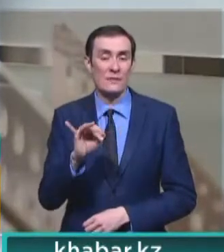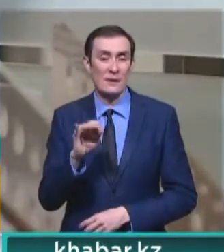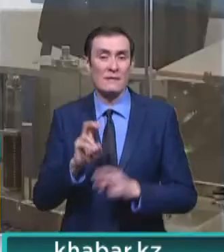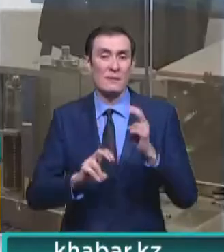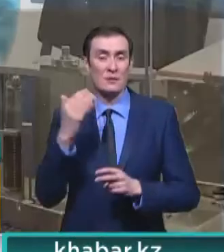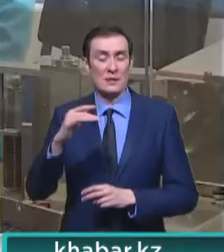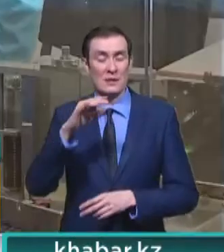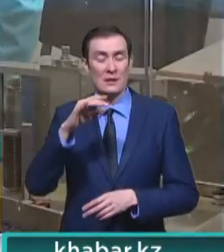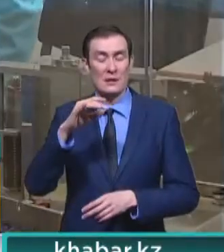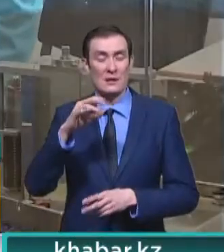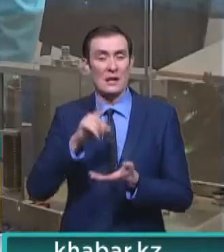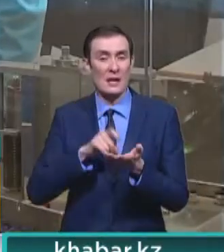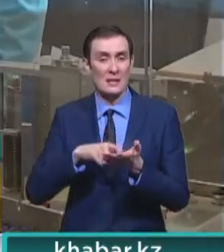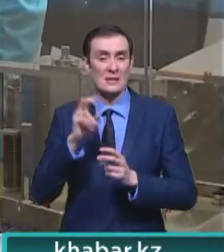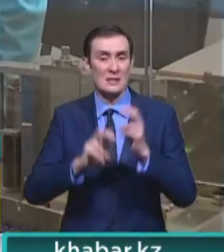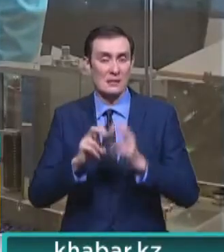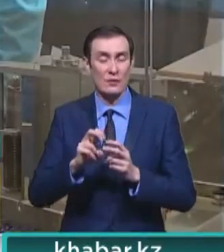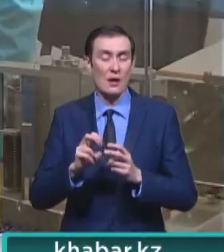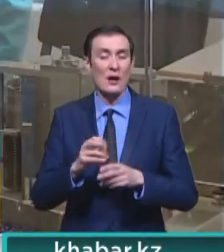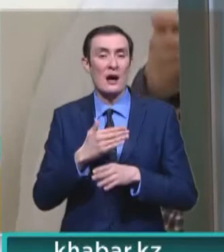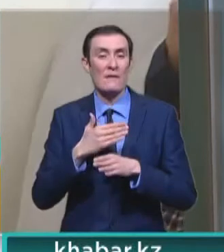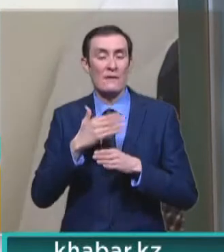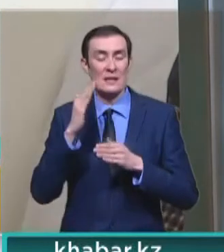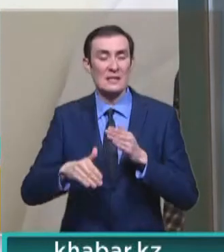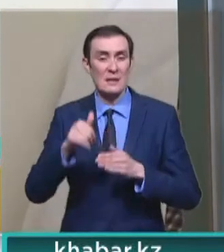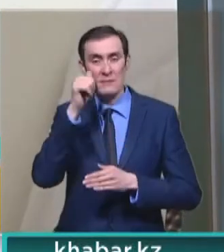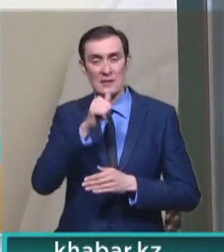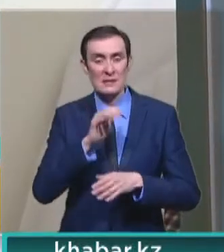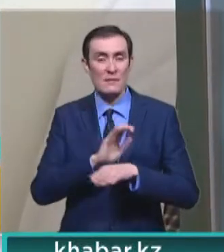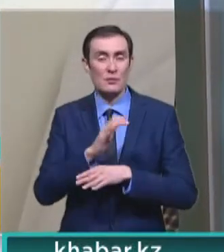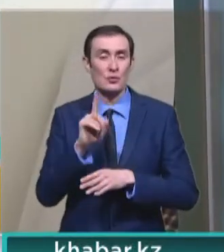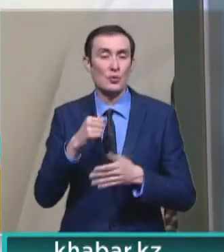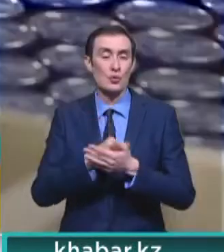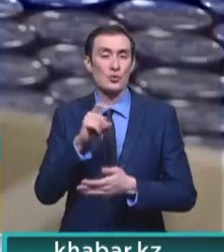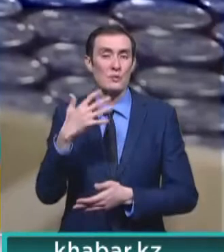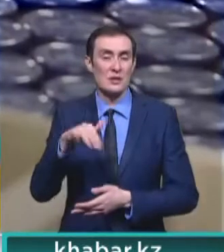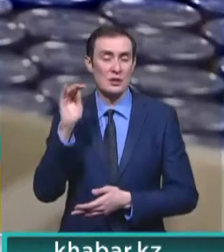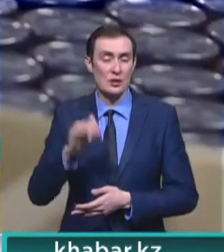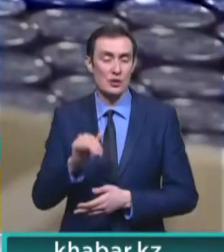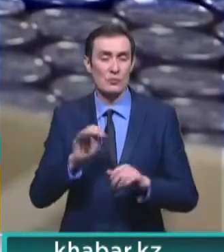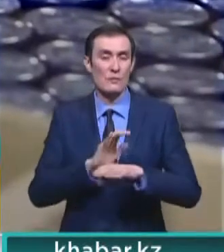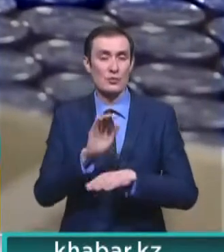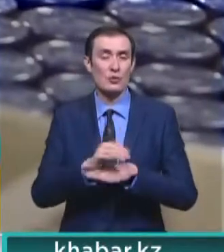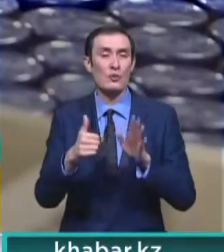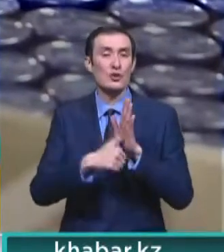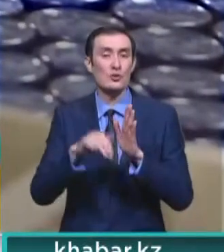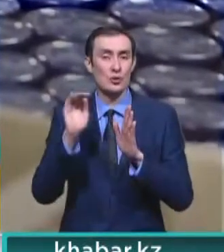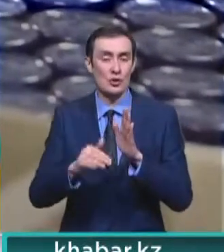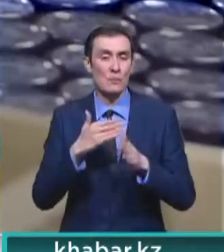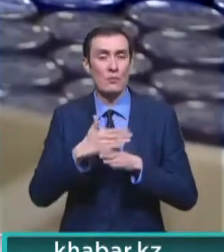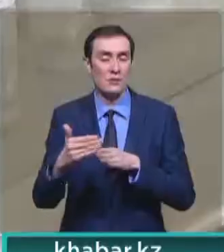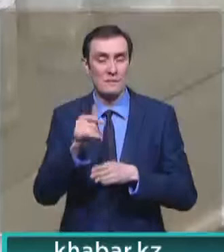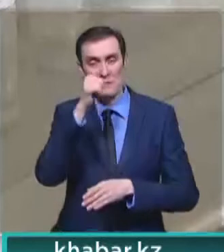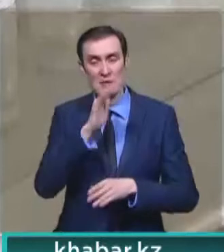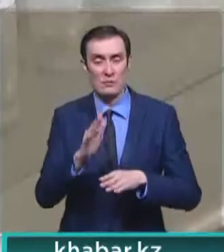караганды а в следующем месяце объему производства там увеличить до 150 тысяч с апреля по июнь и завод сможет производить уже по 600 тысяч доз в